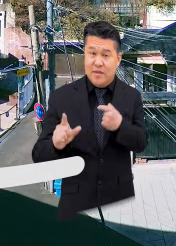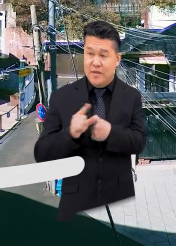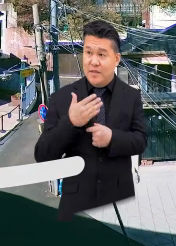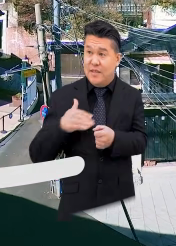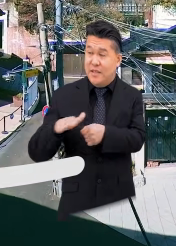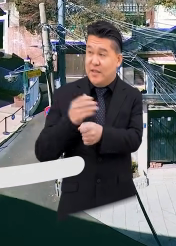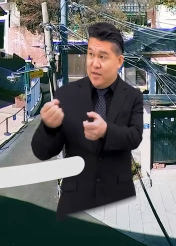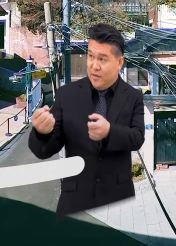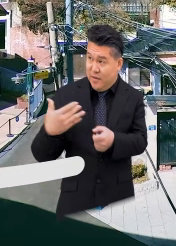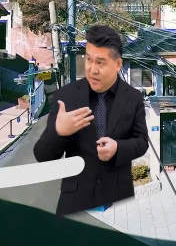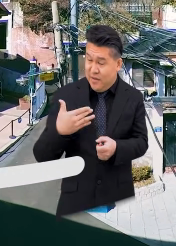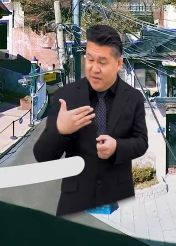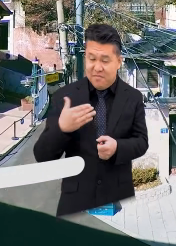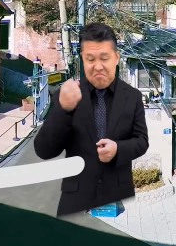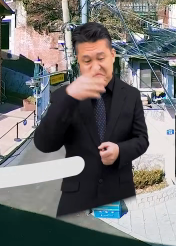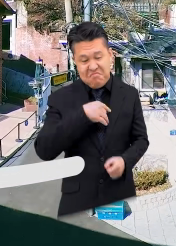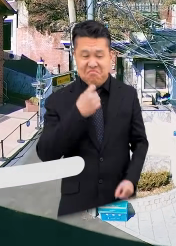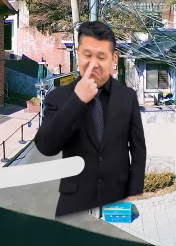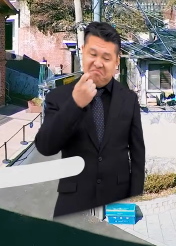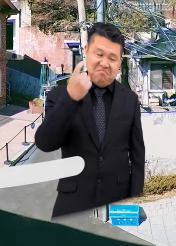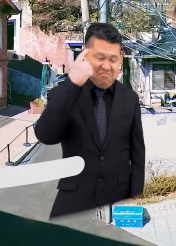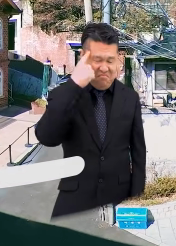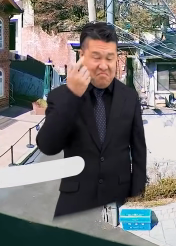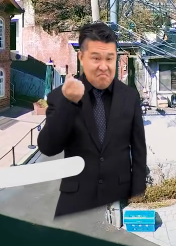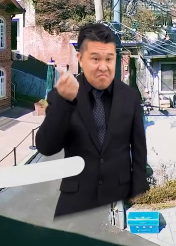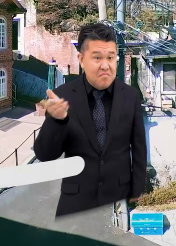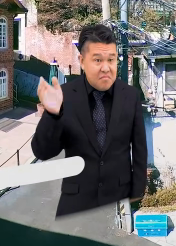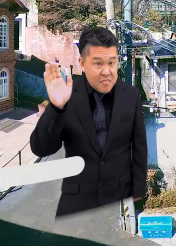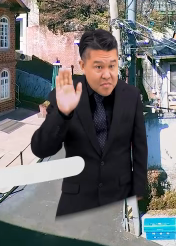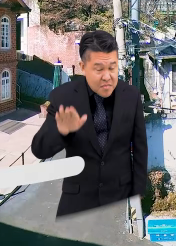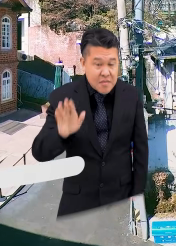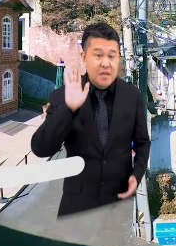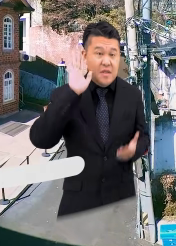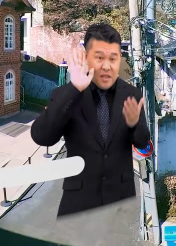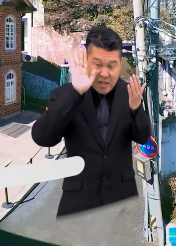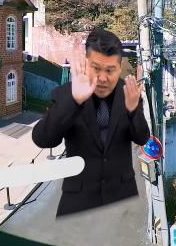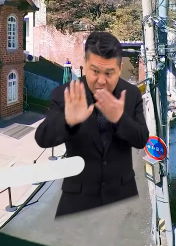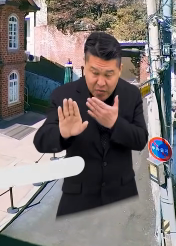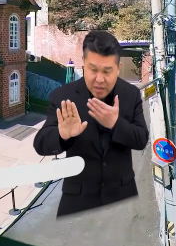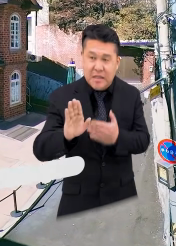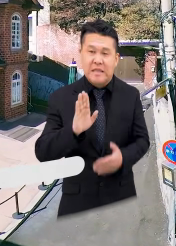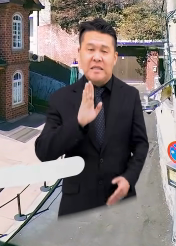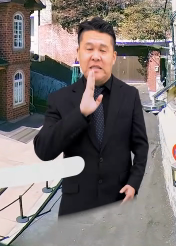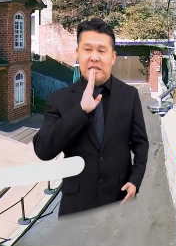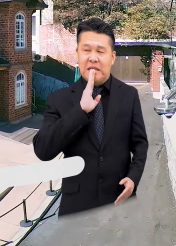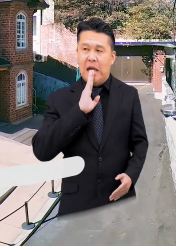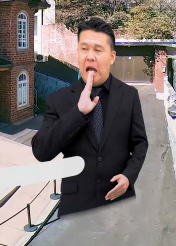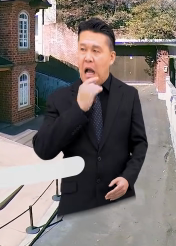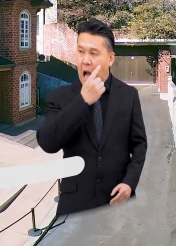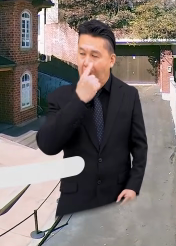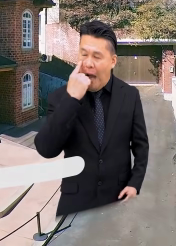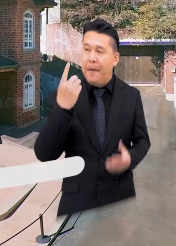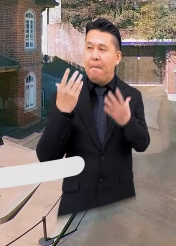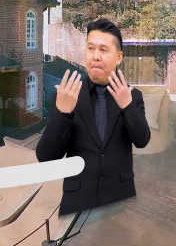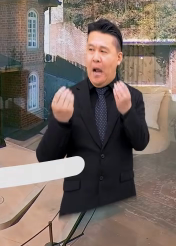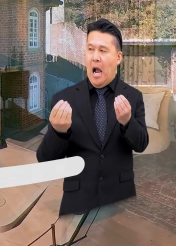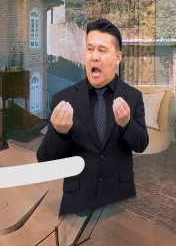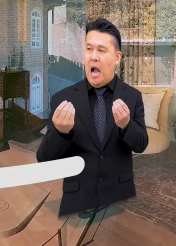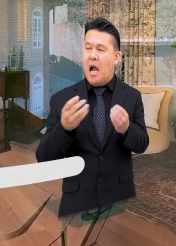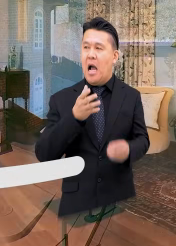더 사랑한다는 그저 낭만 같았던 말들이 세월의 파도를 넘어 비로소 증명되었을